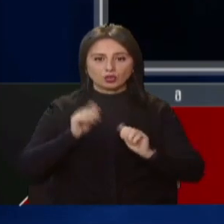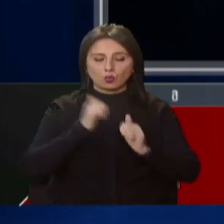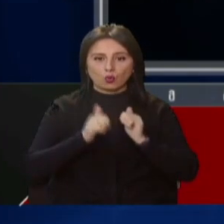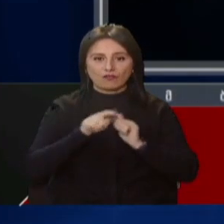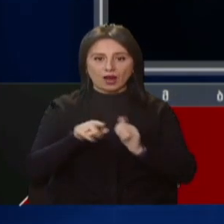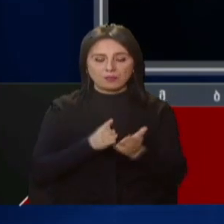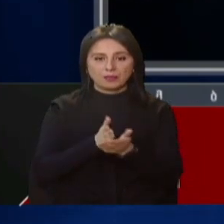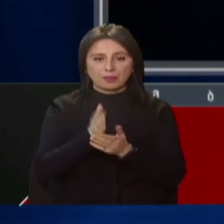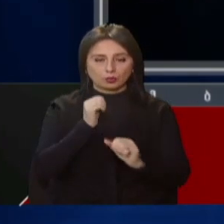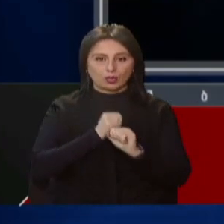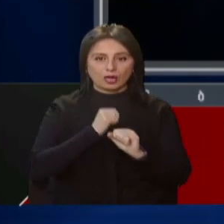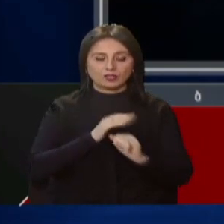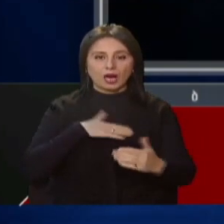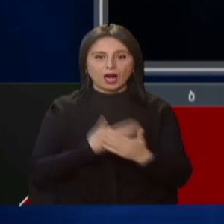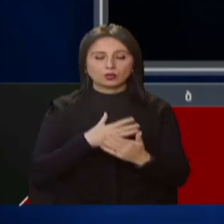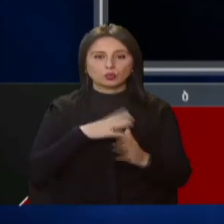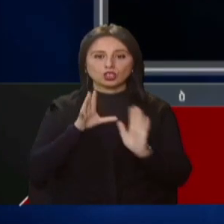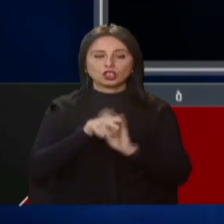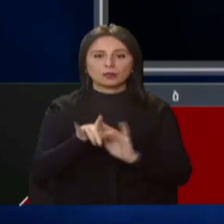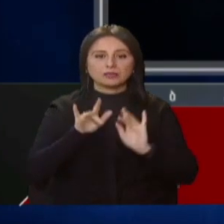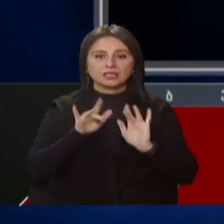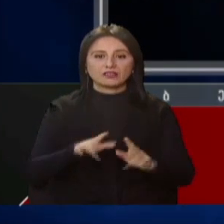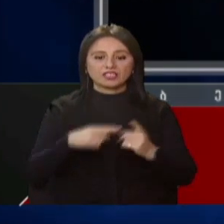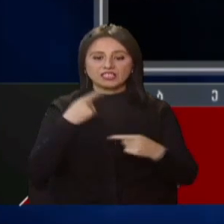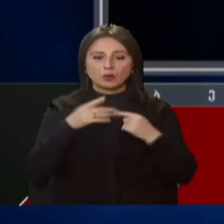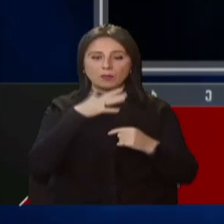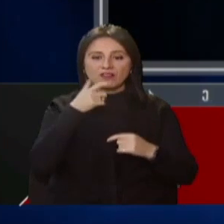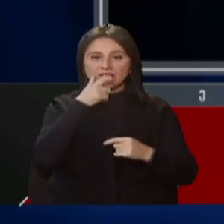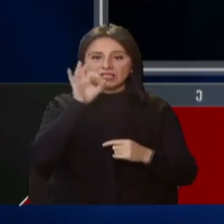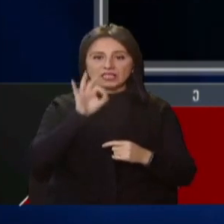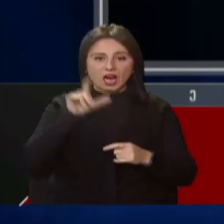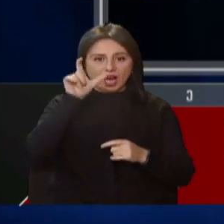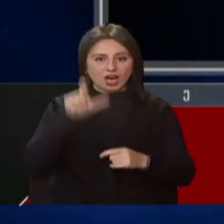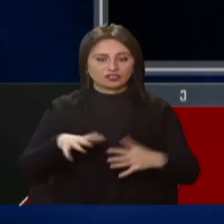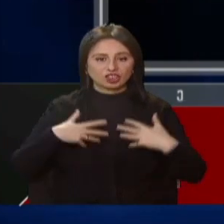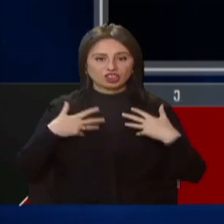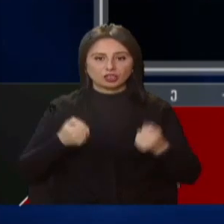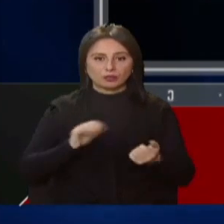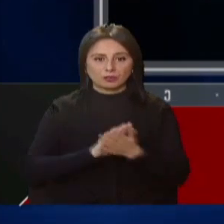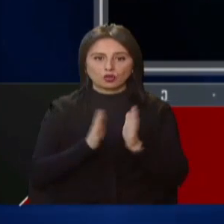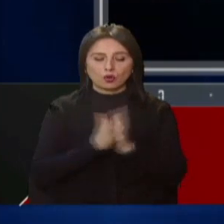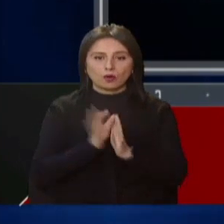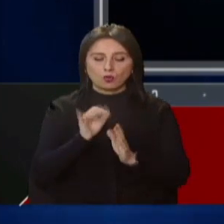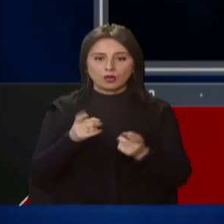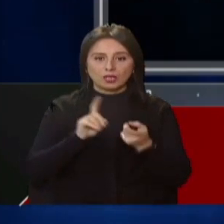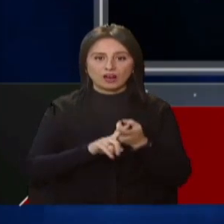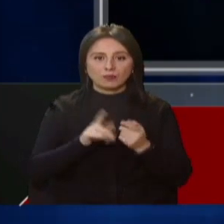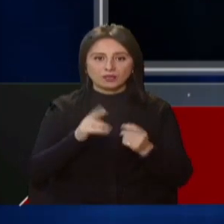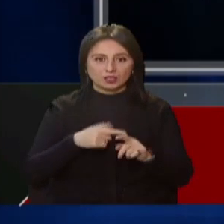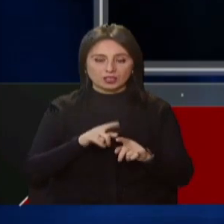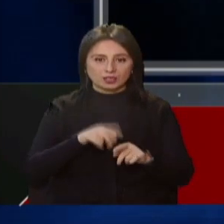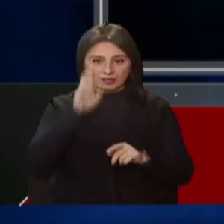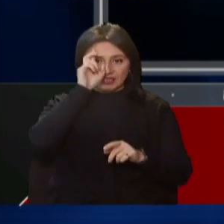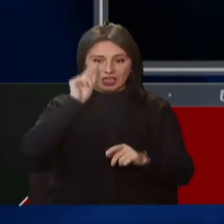ყოველთვის ამ მიმართულებით აკეთებ და აქტიურად იყო ჩართული ამ საქმეში. საუბრობდა ბევრს მიხეილ სააკაშვილის ჯანმრთელობის მდგომარეობასთან დაკავშირებით და საჯარო